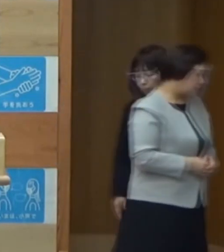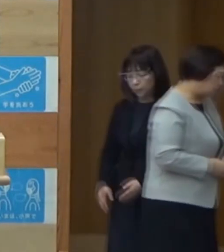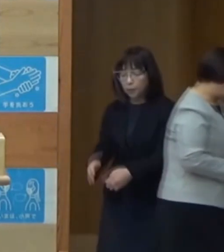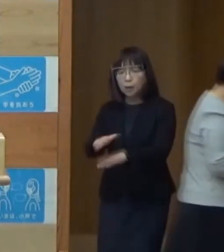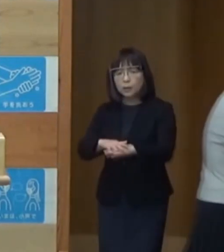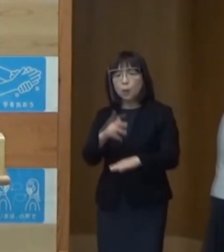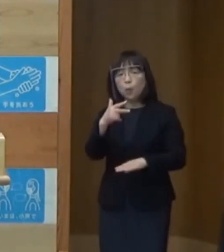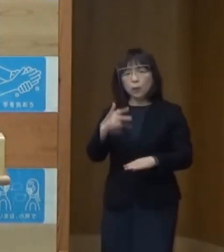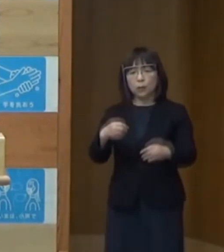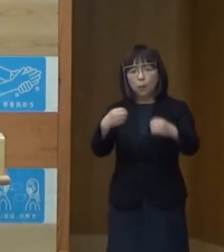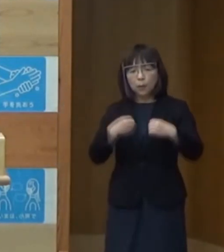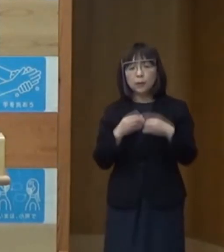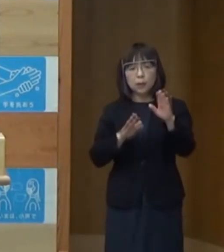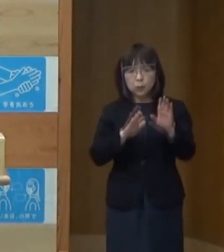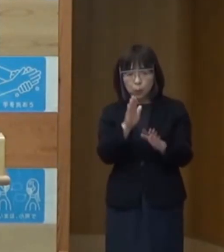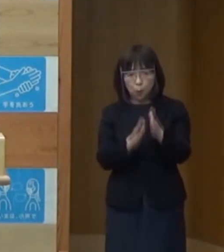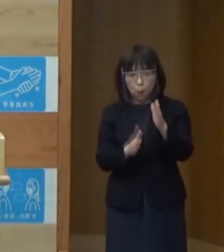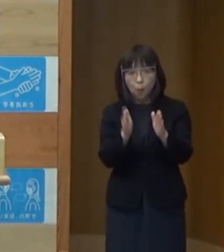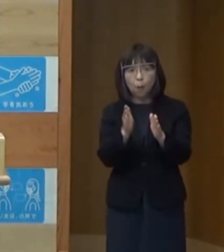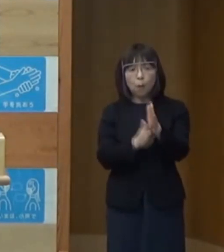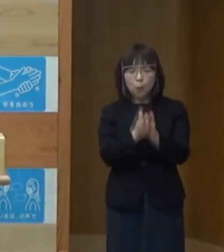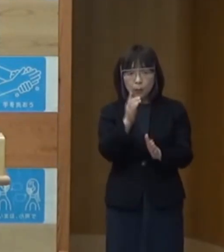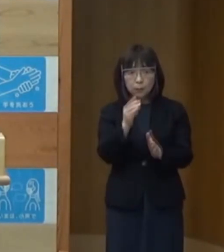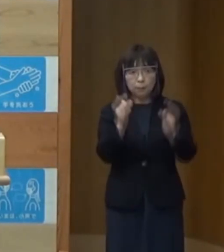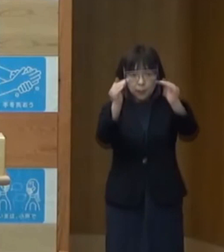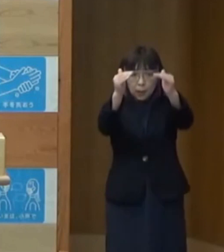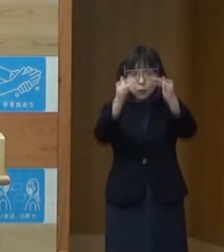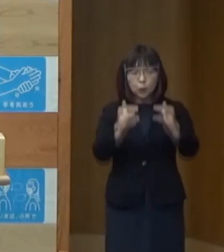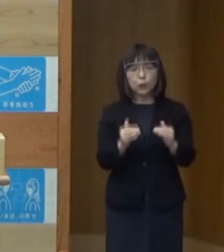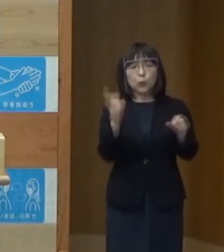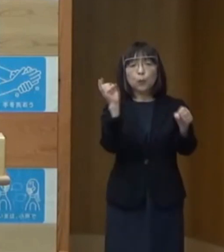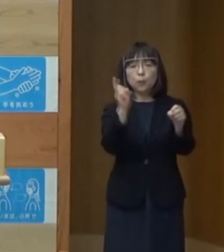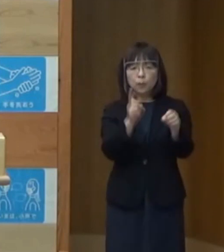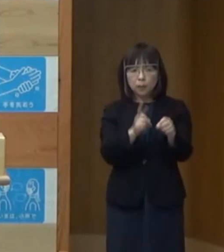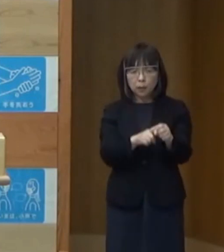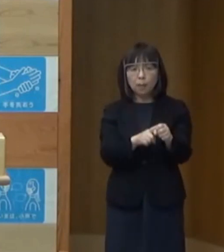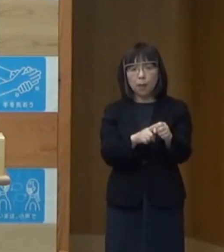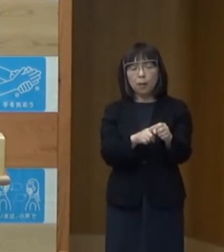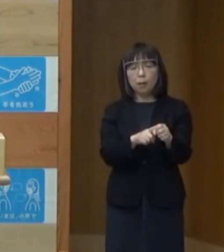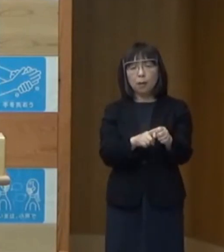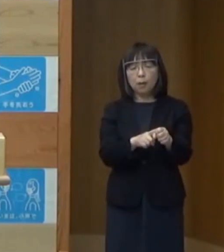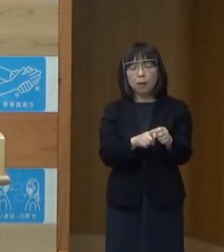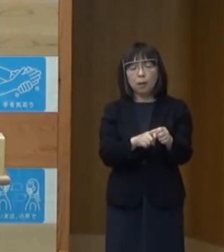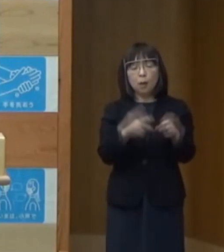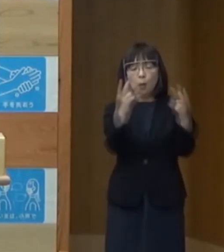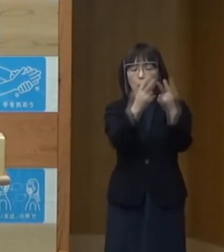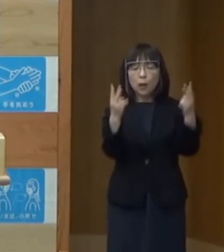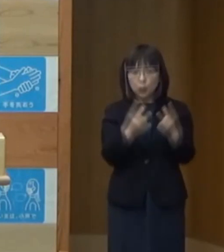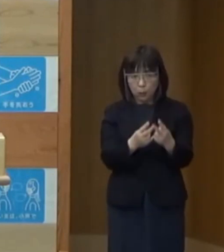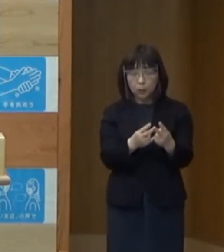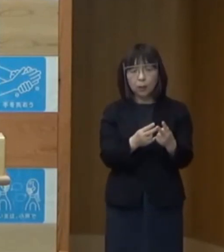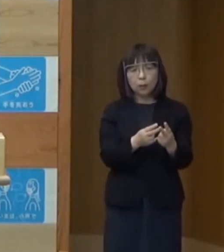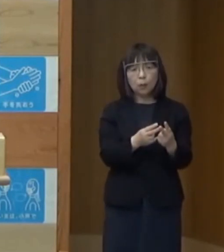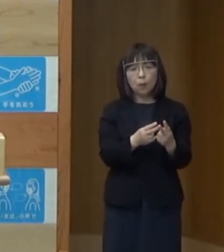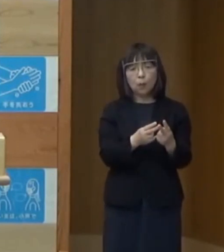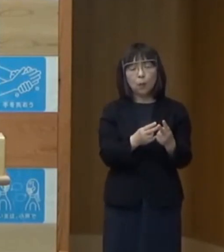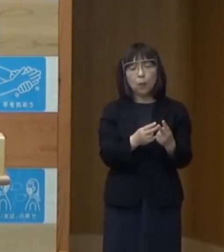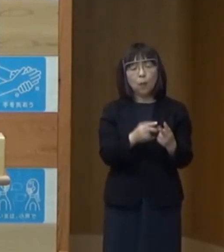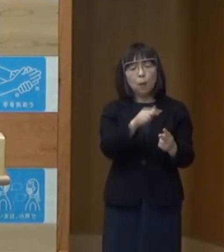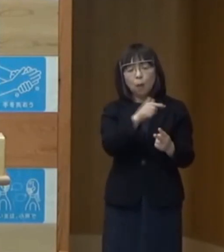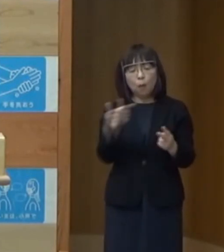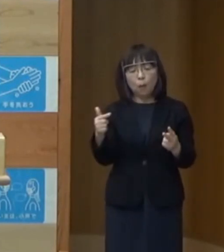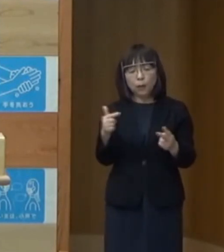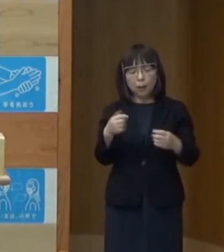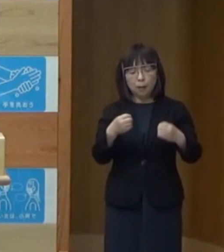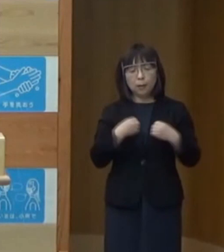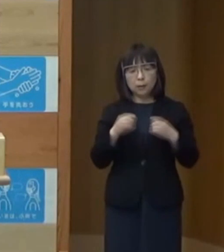の感染状況をもう一段減少をさせるため、そして本道における大きな再拡大を防